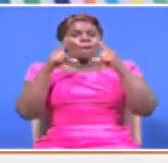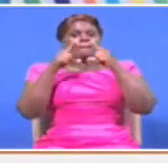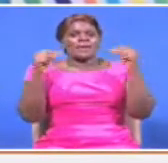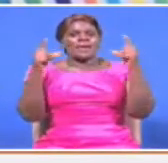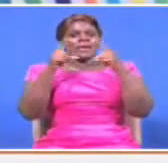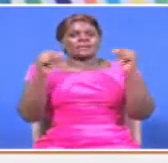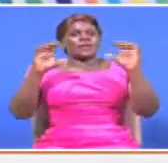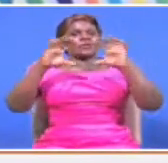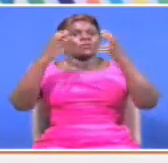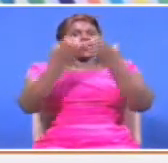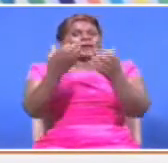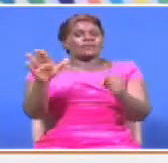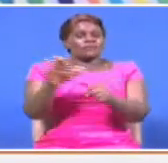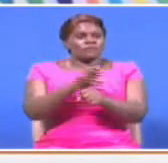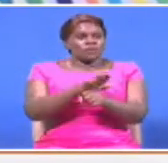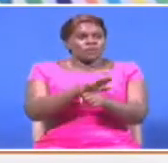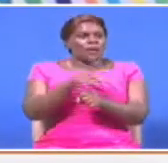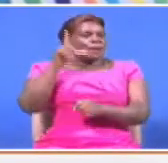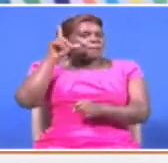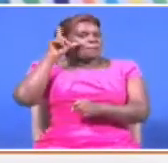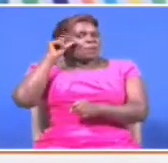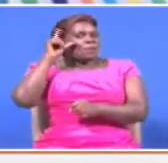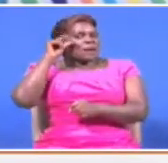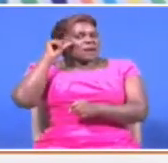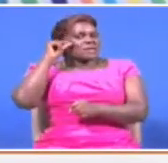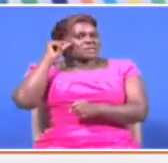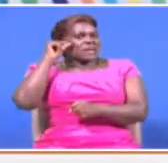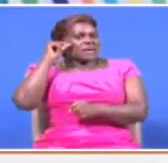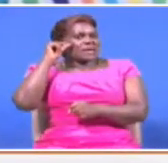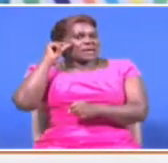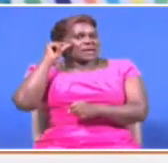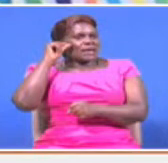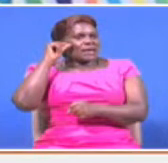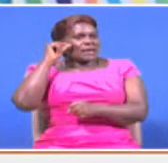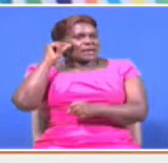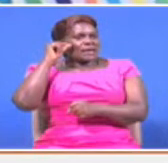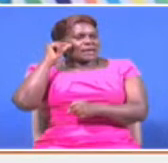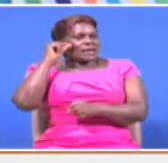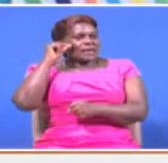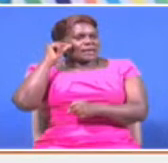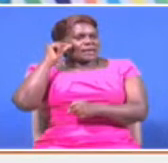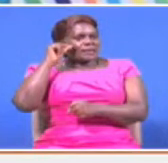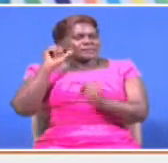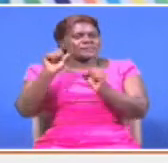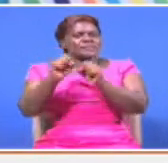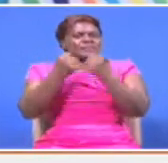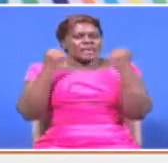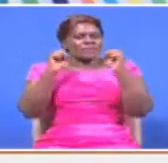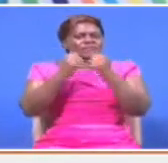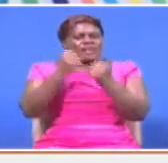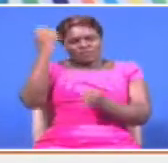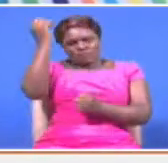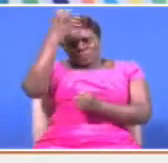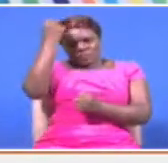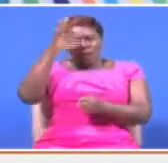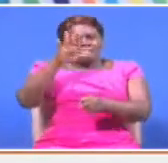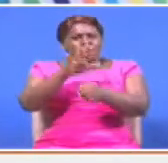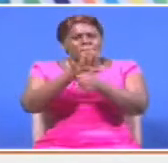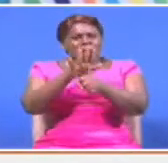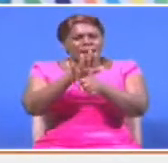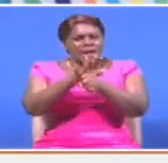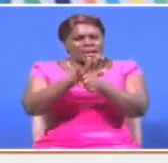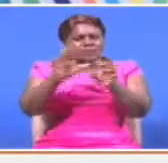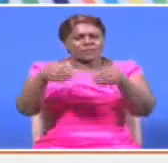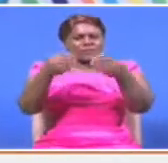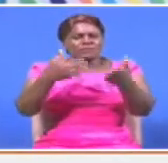message to the whole world that Mombasa port is still remaining a safe port to call with a lot to